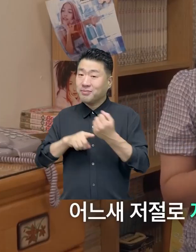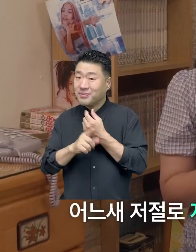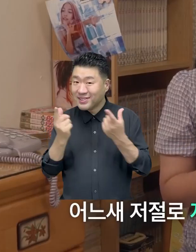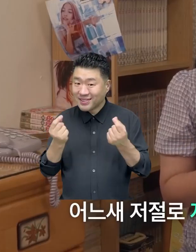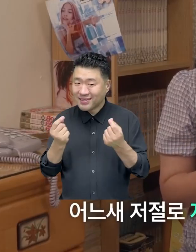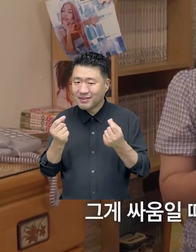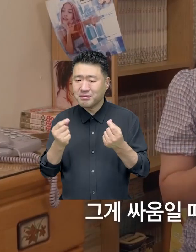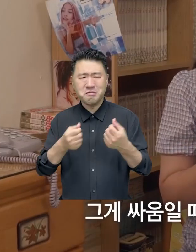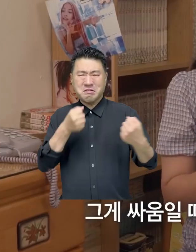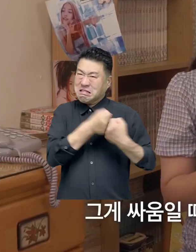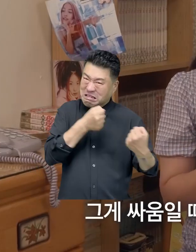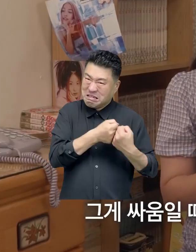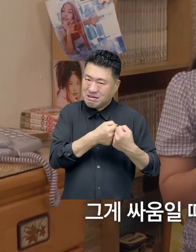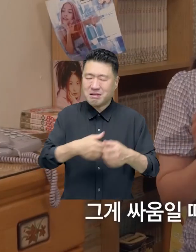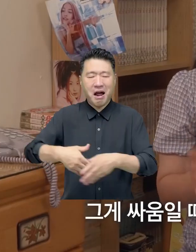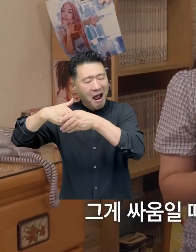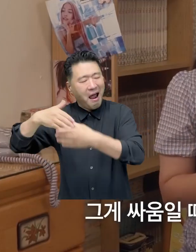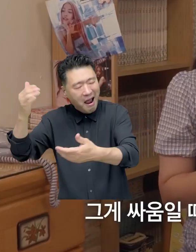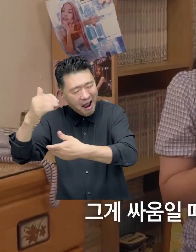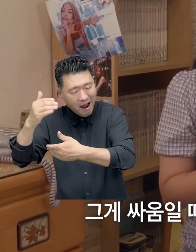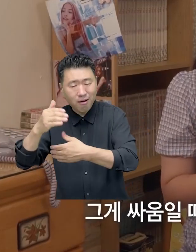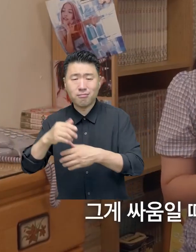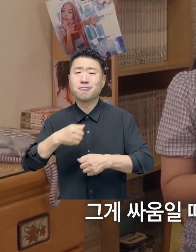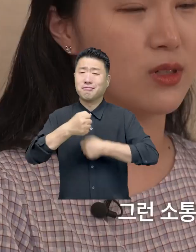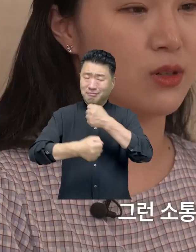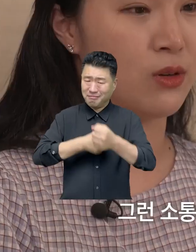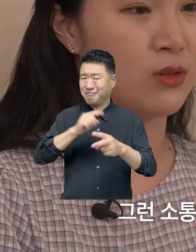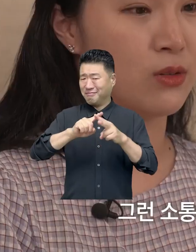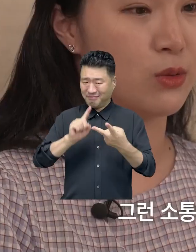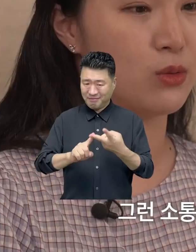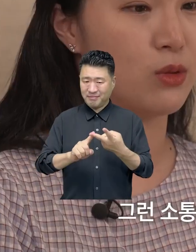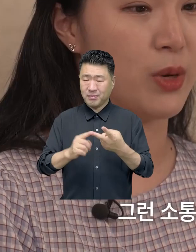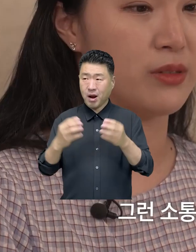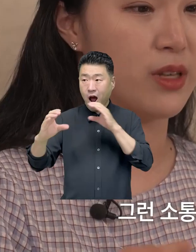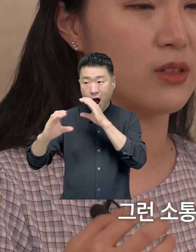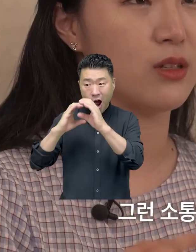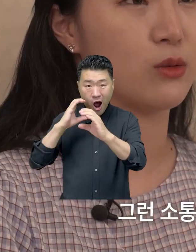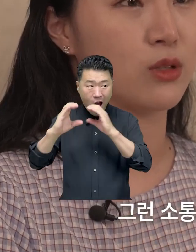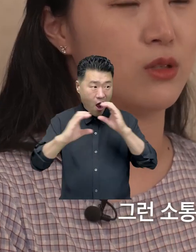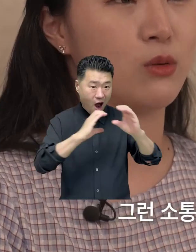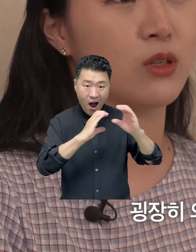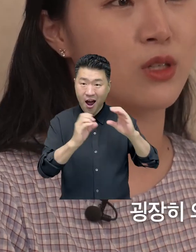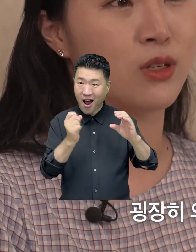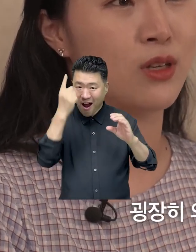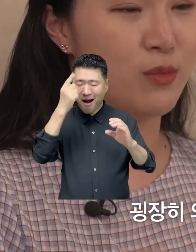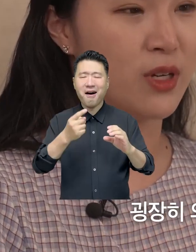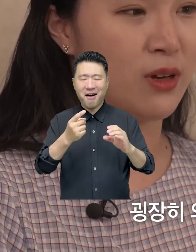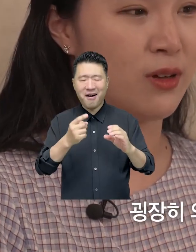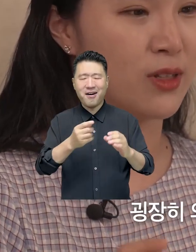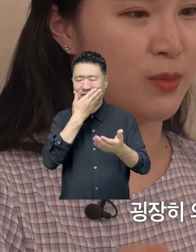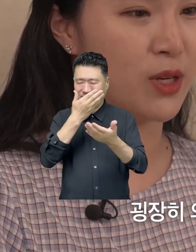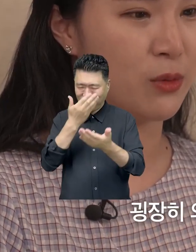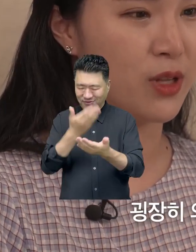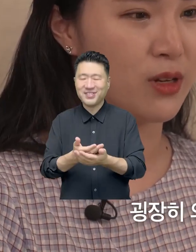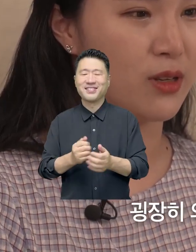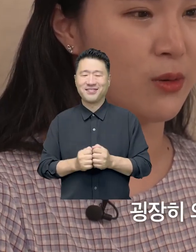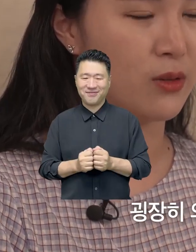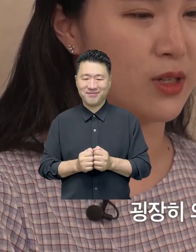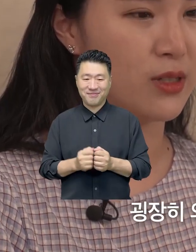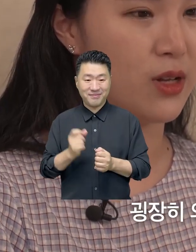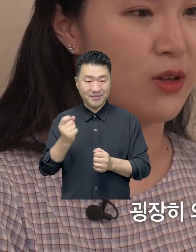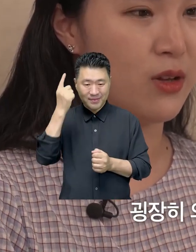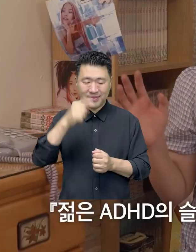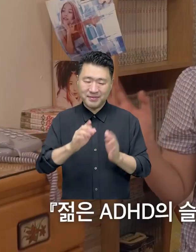되곤 하거든요. 근데 그게 싸움일 때도 있고 화해일 때도 있지만 그런 소통이 발생한다는 것 자체로 굉장히 의미가 깊다고